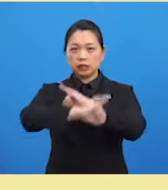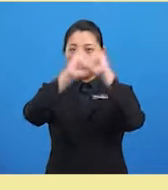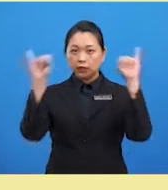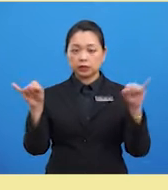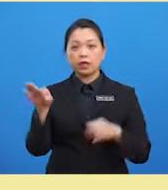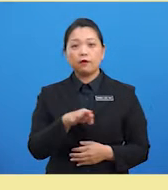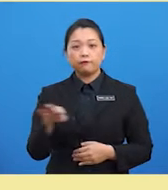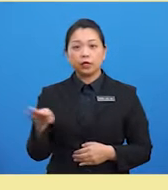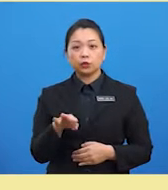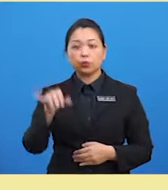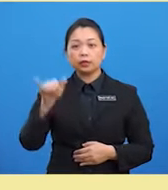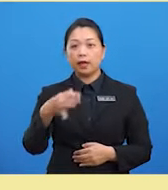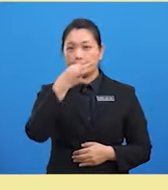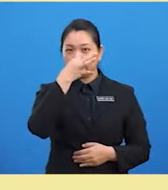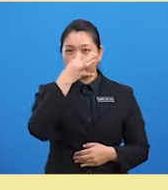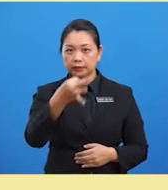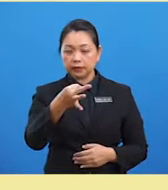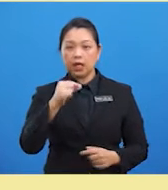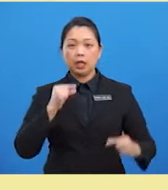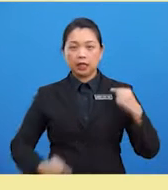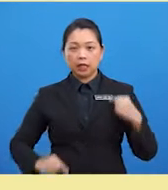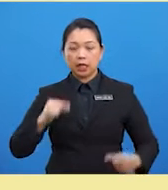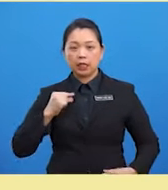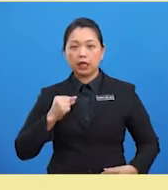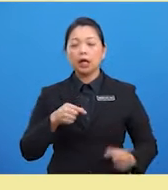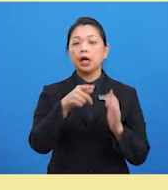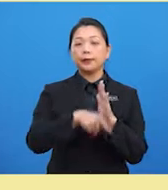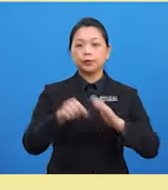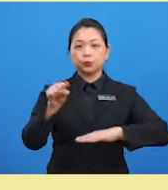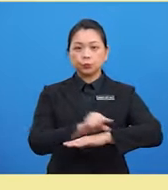yang mempengaruhi gelagat pengguna.